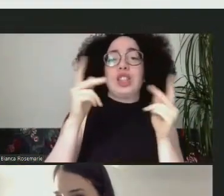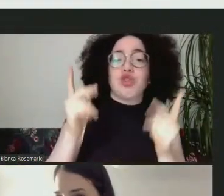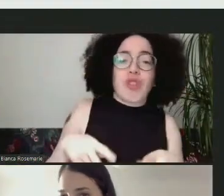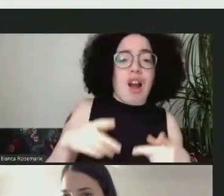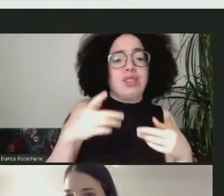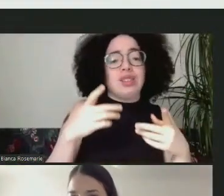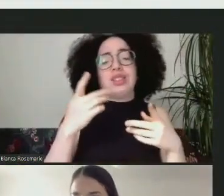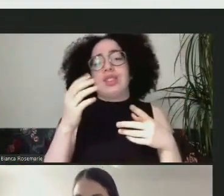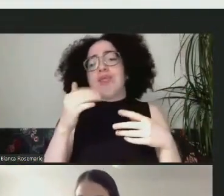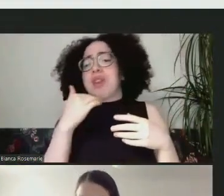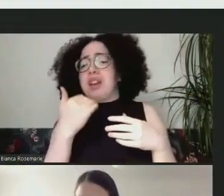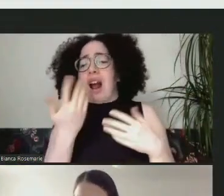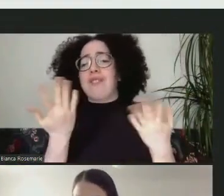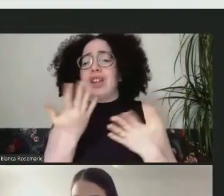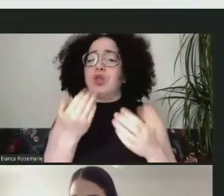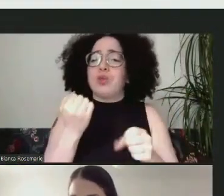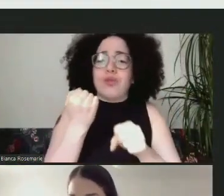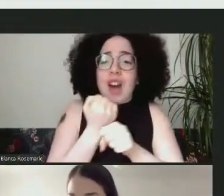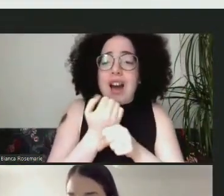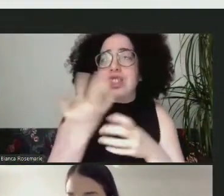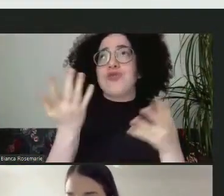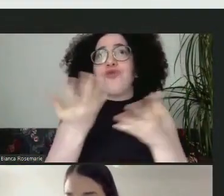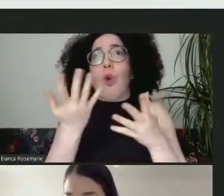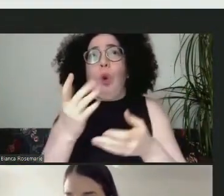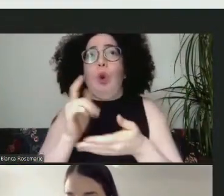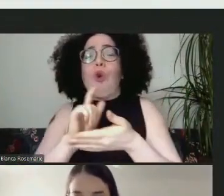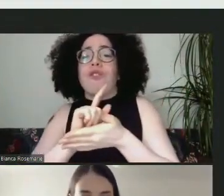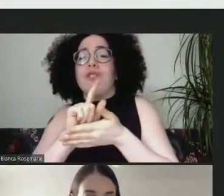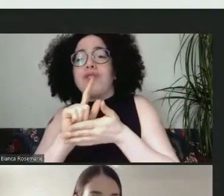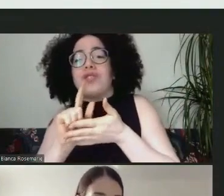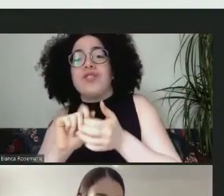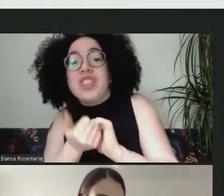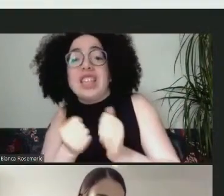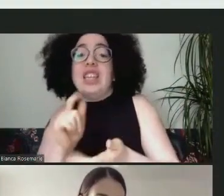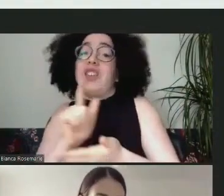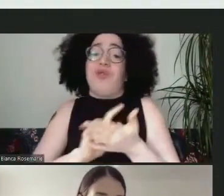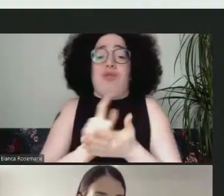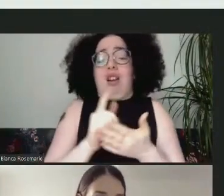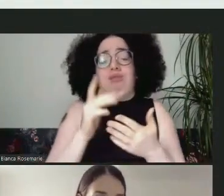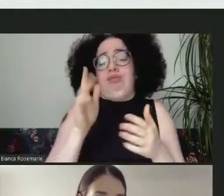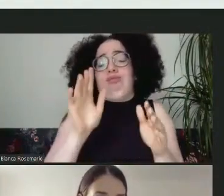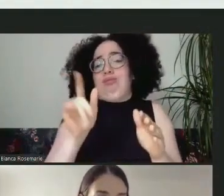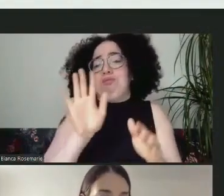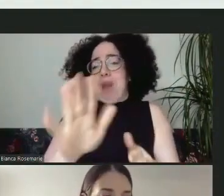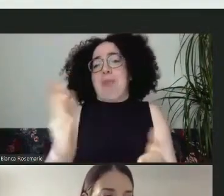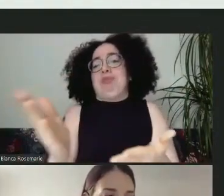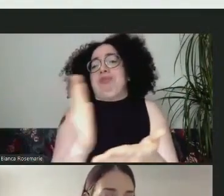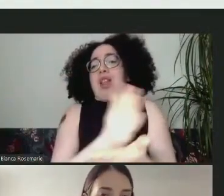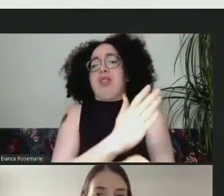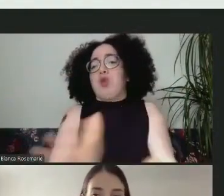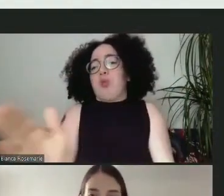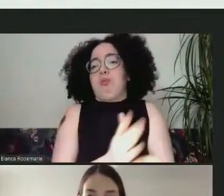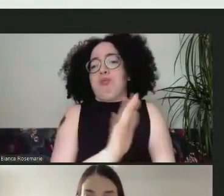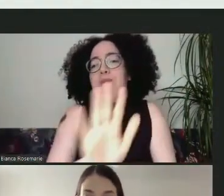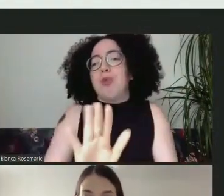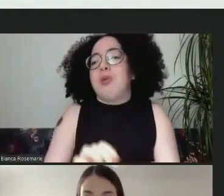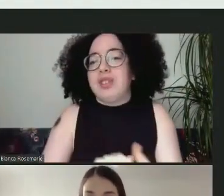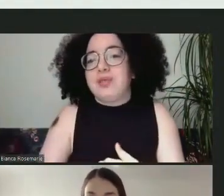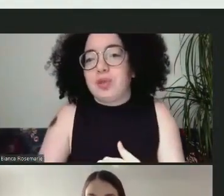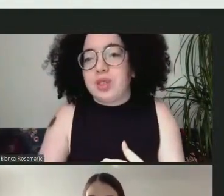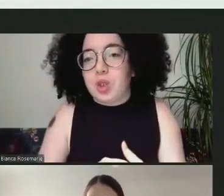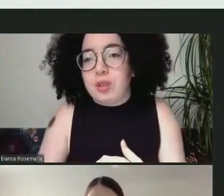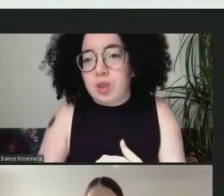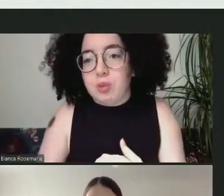Online-Aktivismus hat viele Vorteile. Egal, was du machen möchtest und welche Zielgruppe